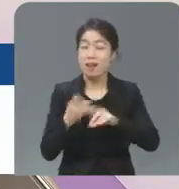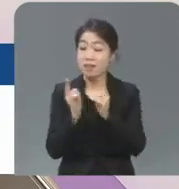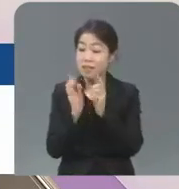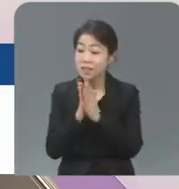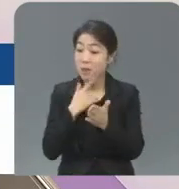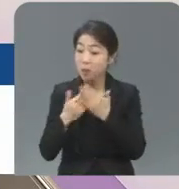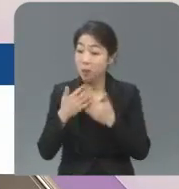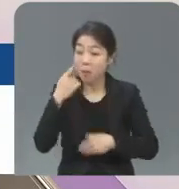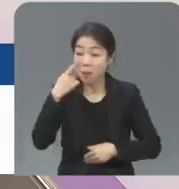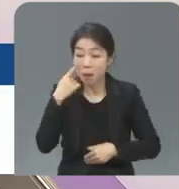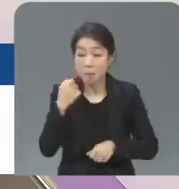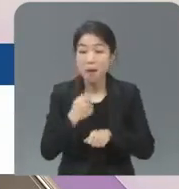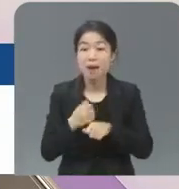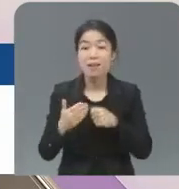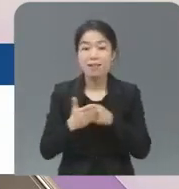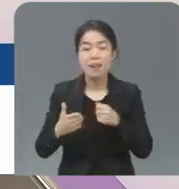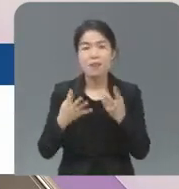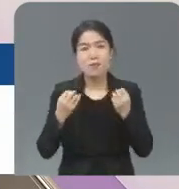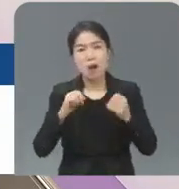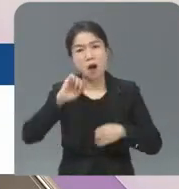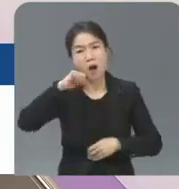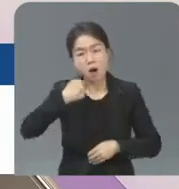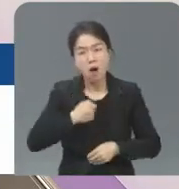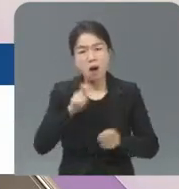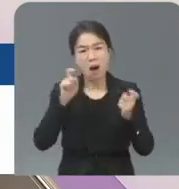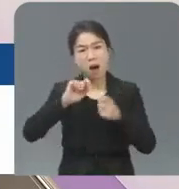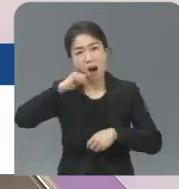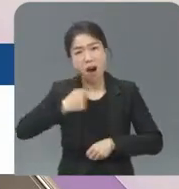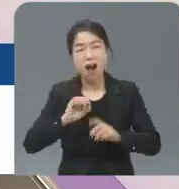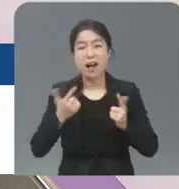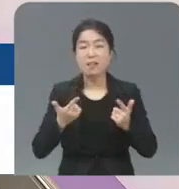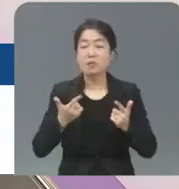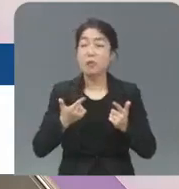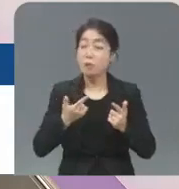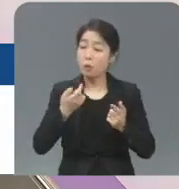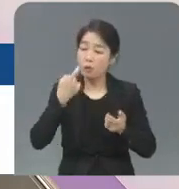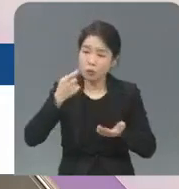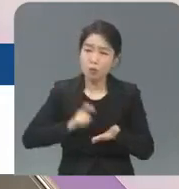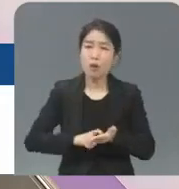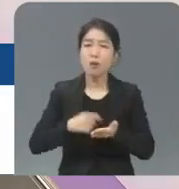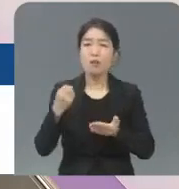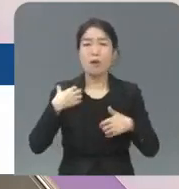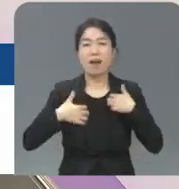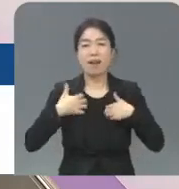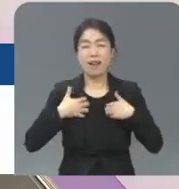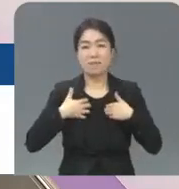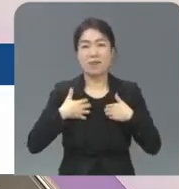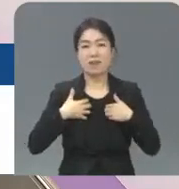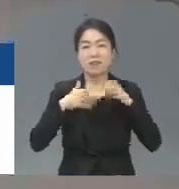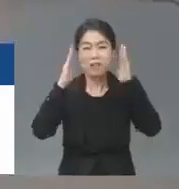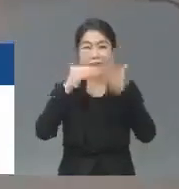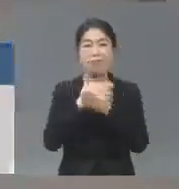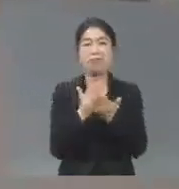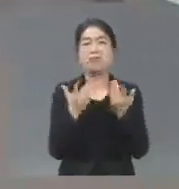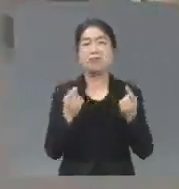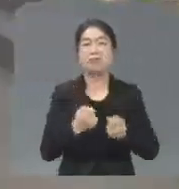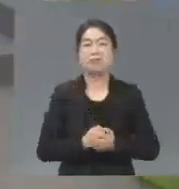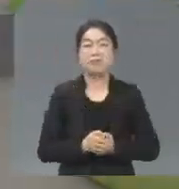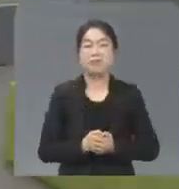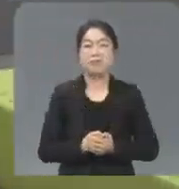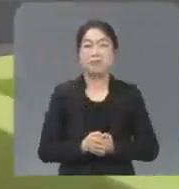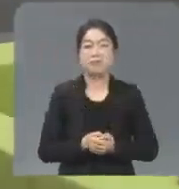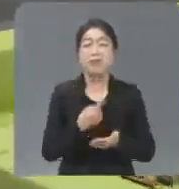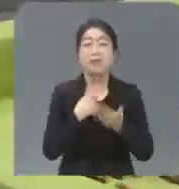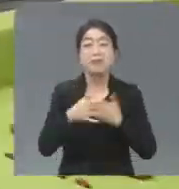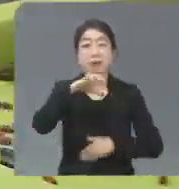하니까 이제 수학이 어렵고 막 좀 접근하기 힘든 게 아니라 접근하기도 쉽고 뭐 좀 재밌는 이런 학문이 된 것 같아서 좋은 것 같아요. 같은